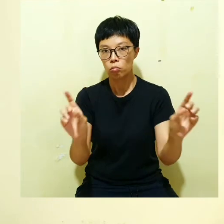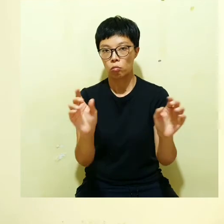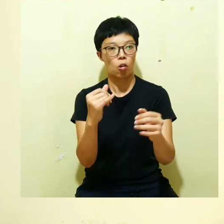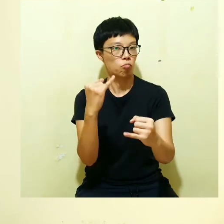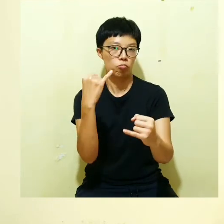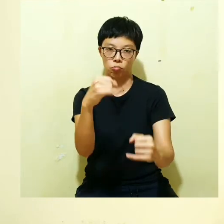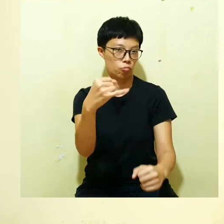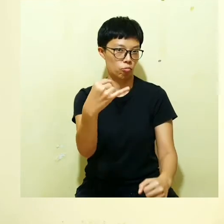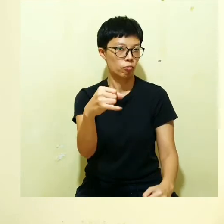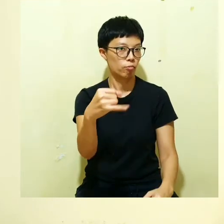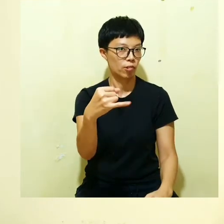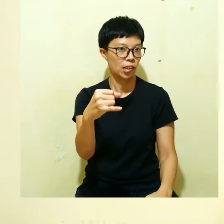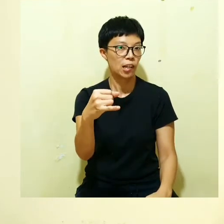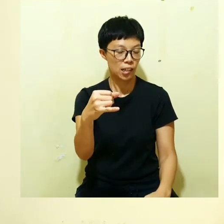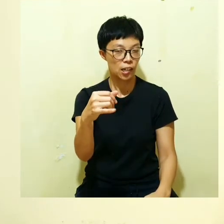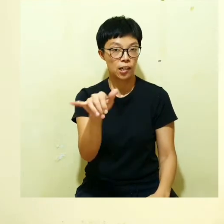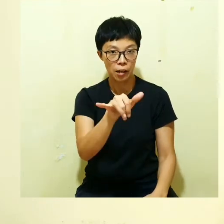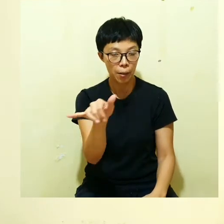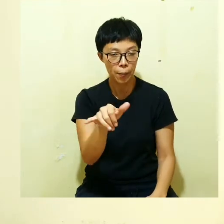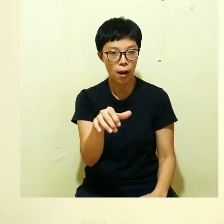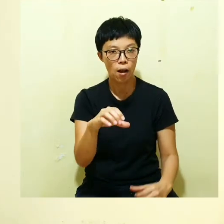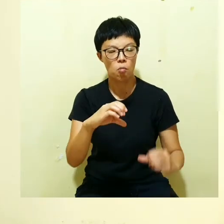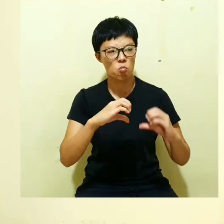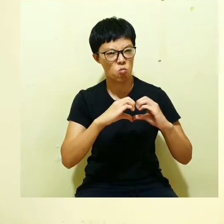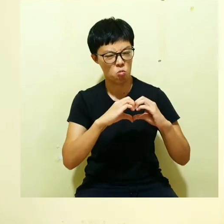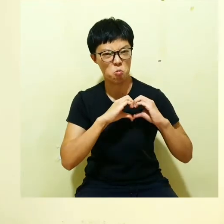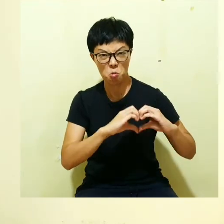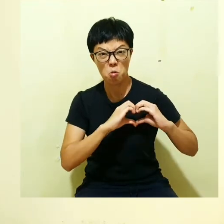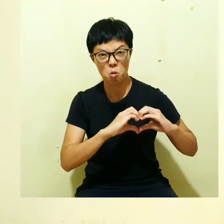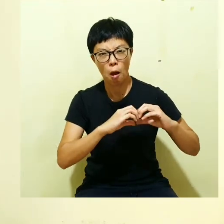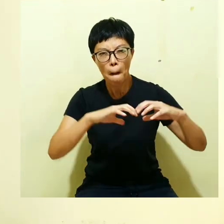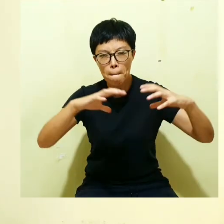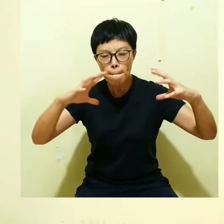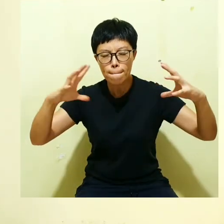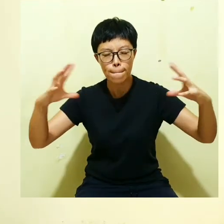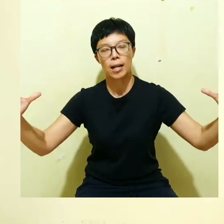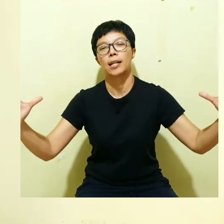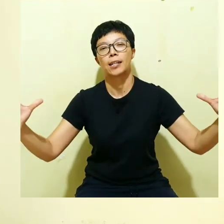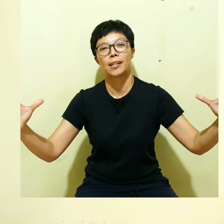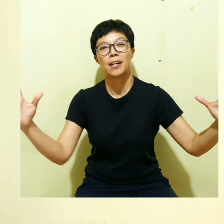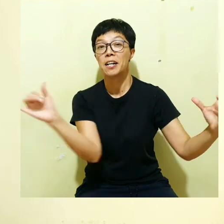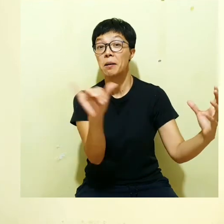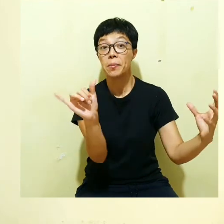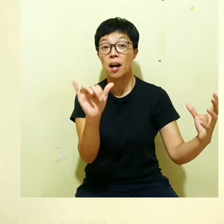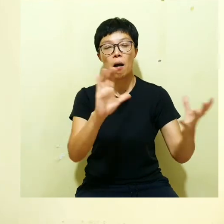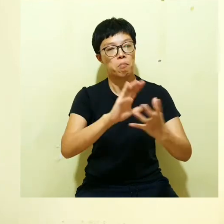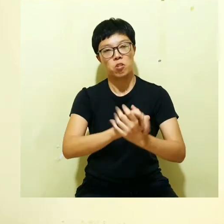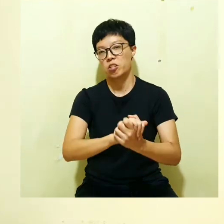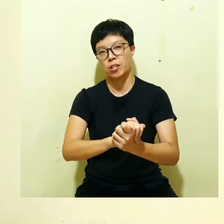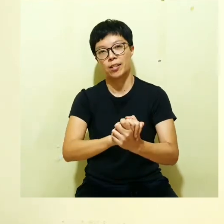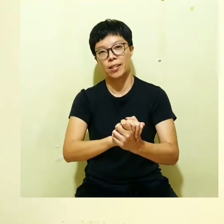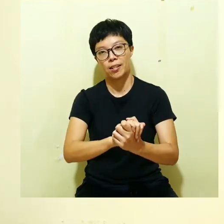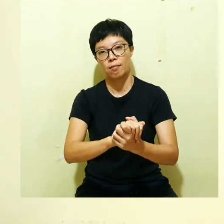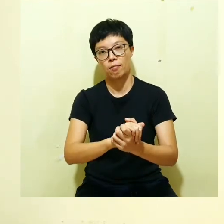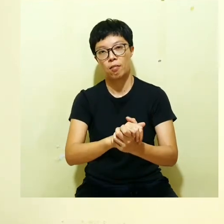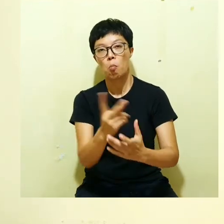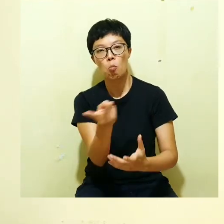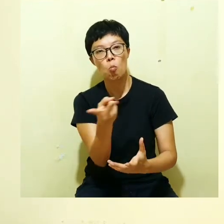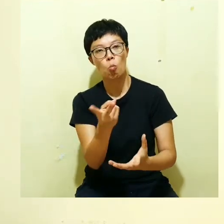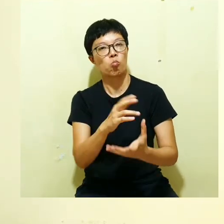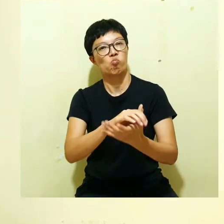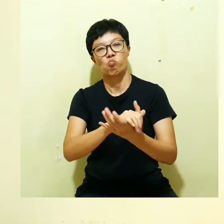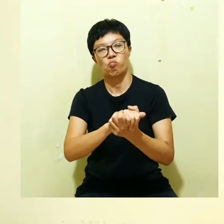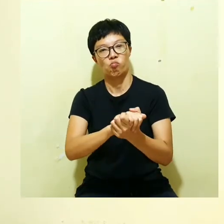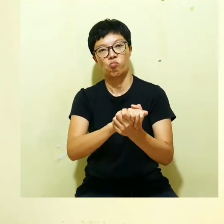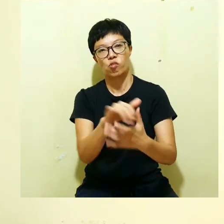郎爱教会而把他的生命舍下来，所以我就觉得这个